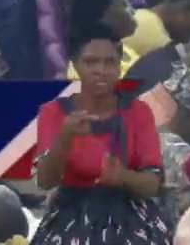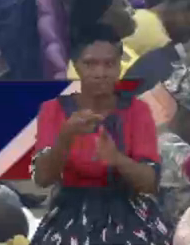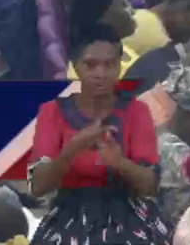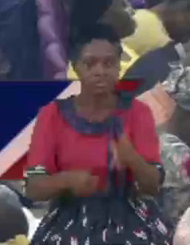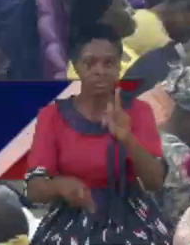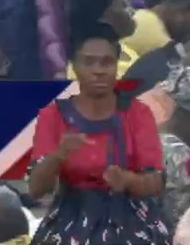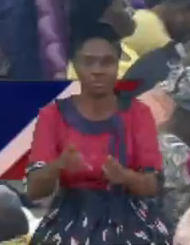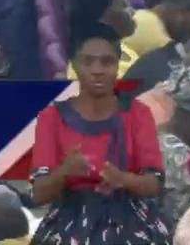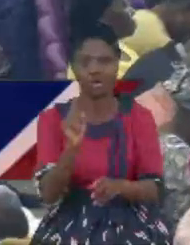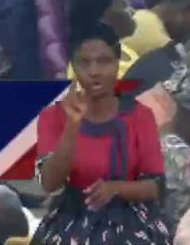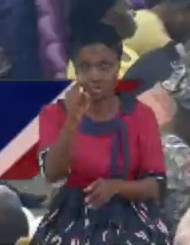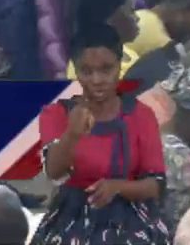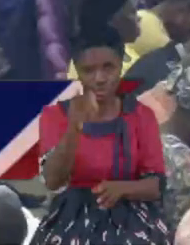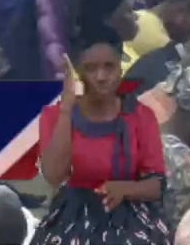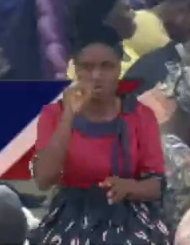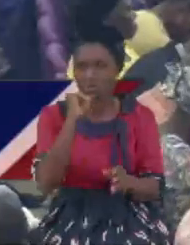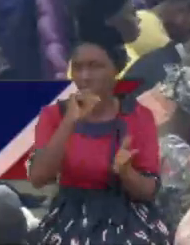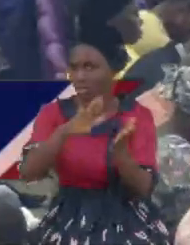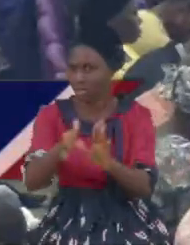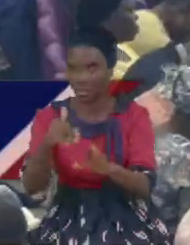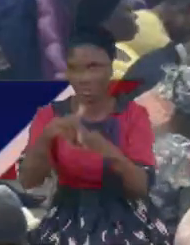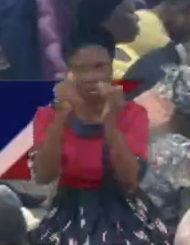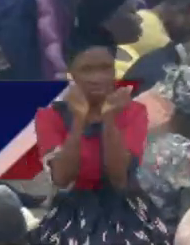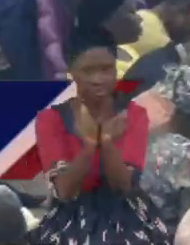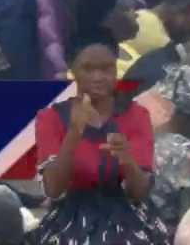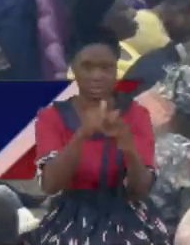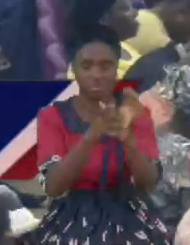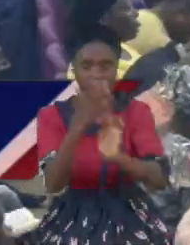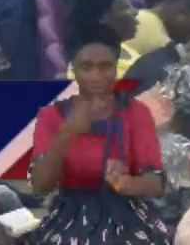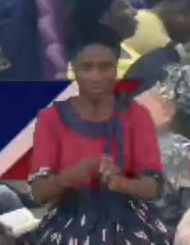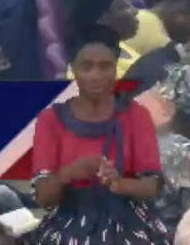Vous n'allez pas mourir en captivité. Vous n'allez